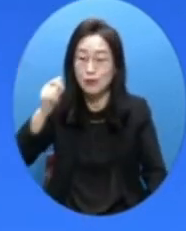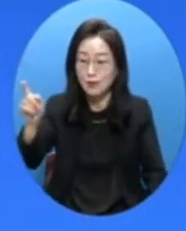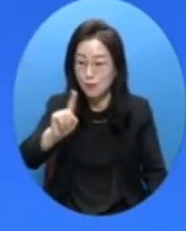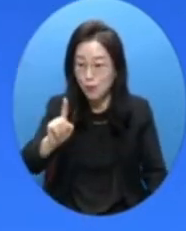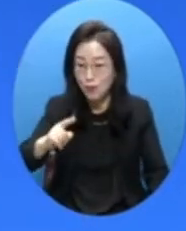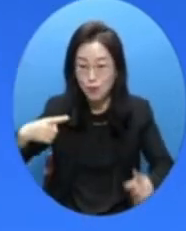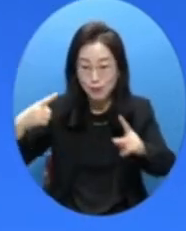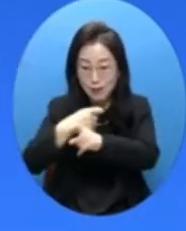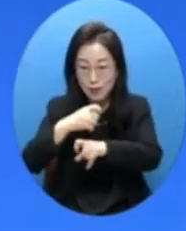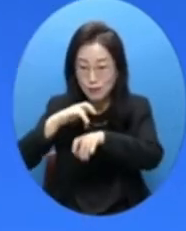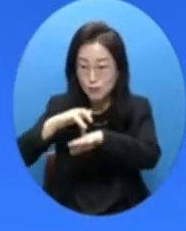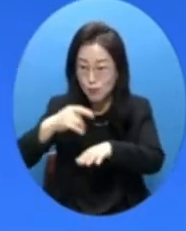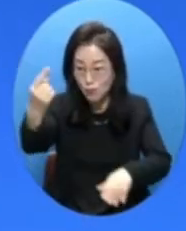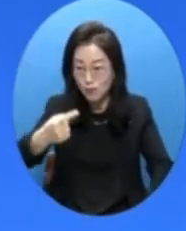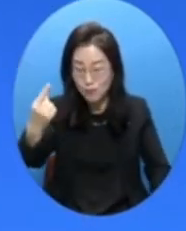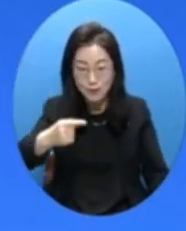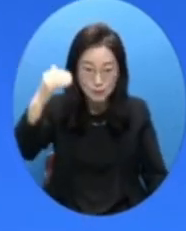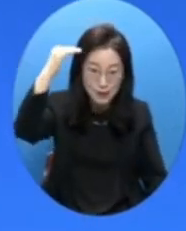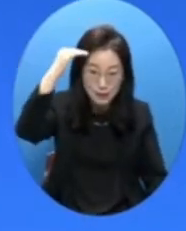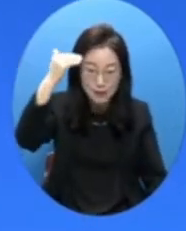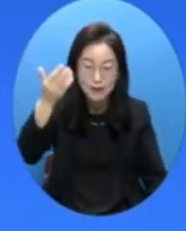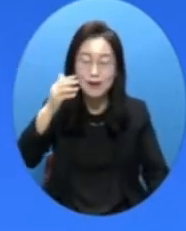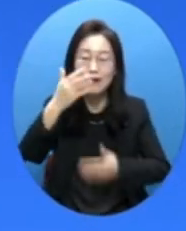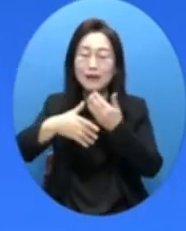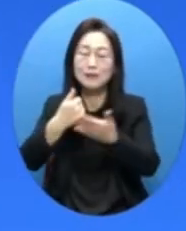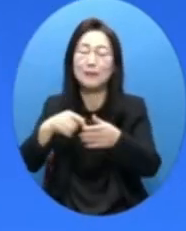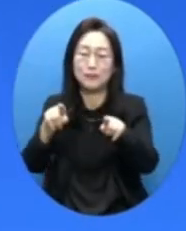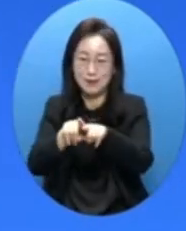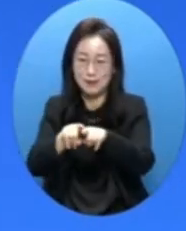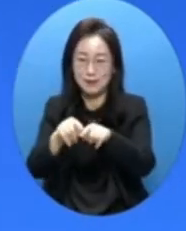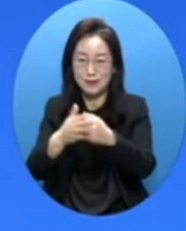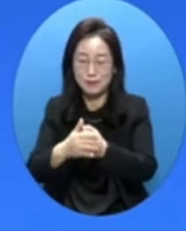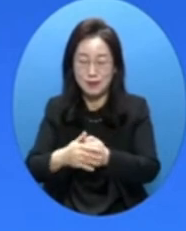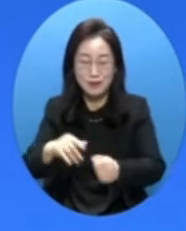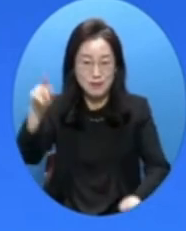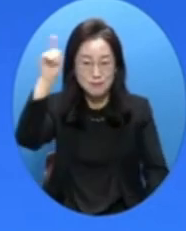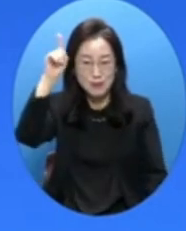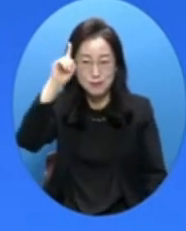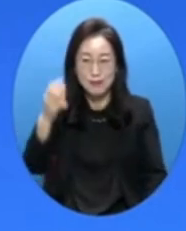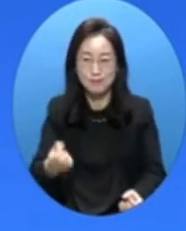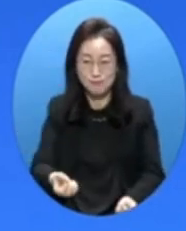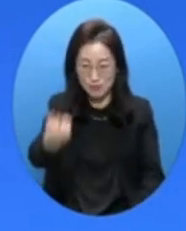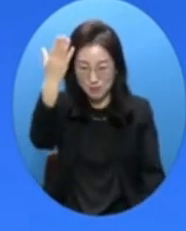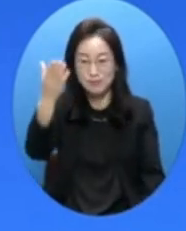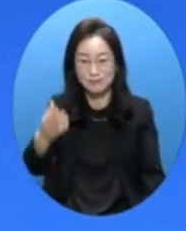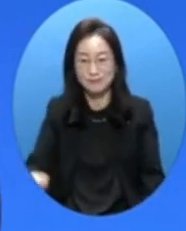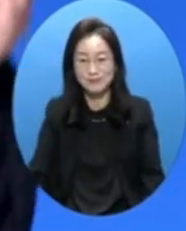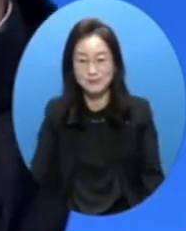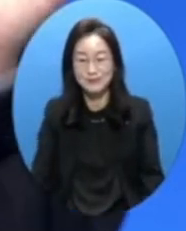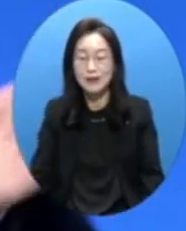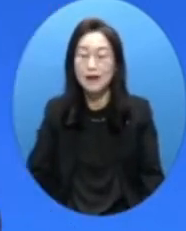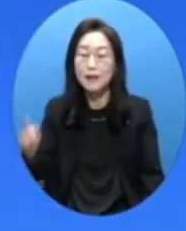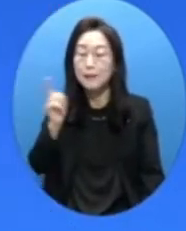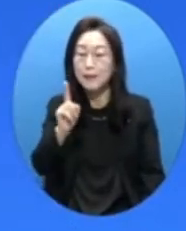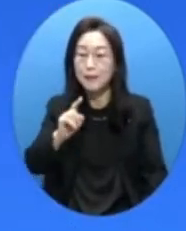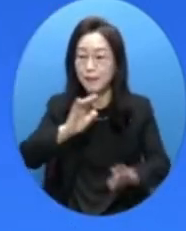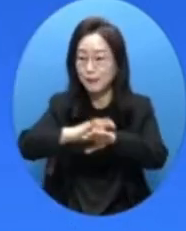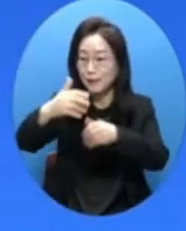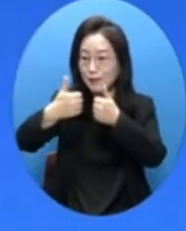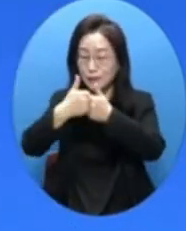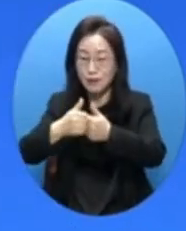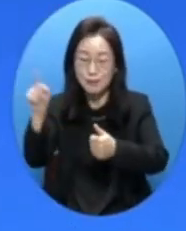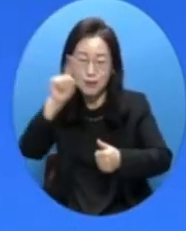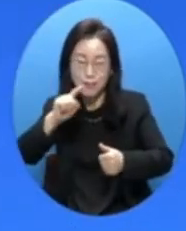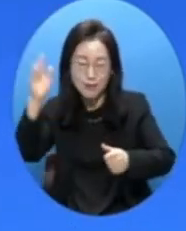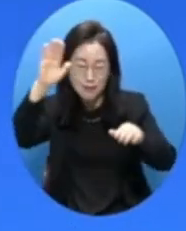우리 앞을 가로막고 있다고 할지라도 하나님이 함께 하시기 때문에 우리는 백전백승할 것입니다. 어떤 대적도 어떤 흑암의